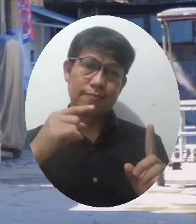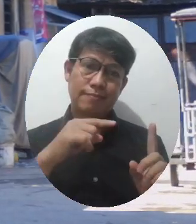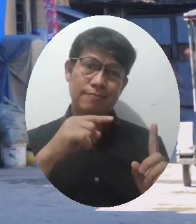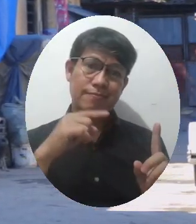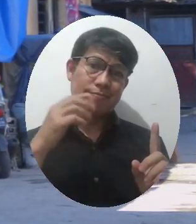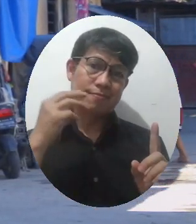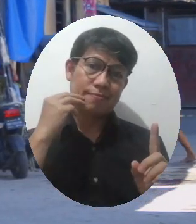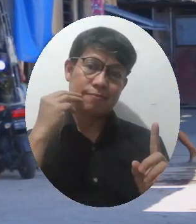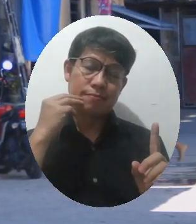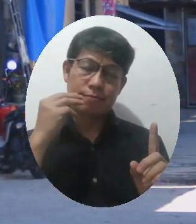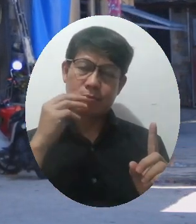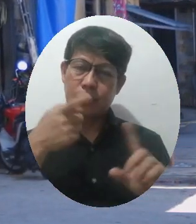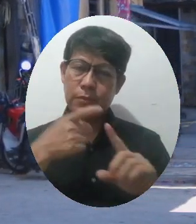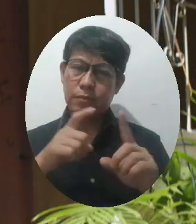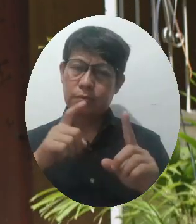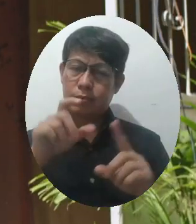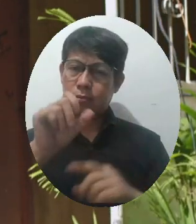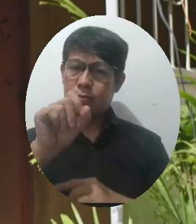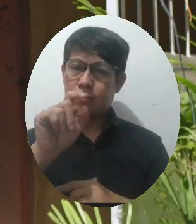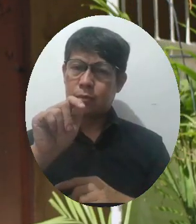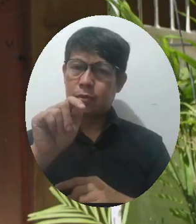Santa Rosa, Laguna.